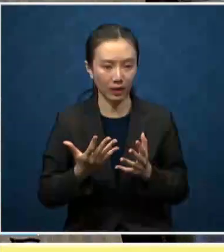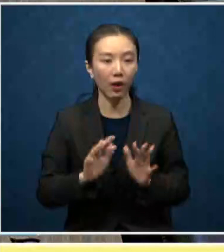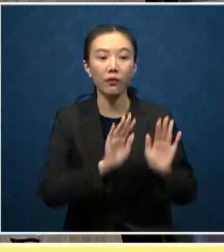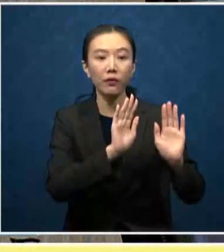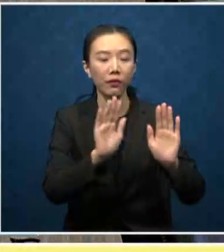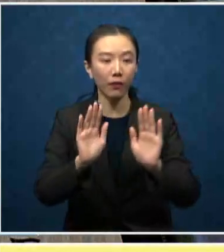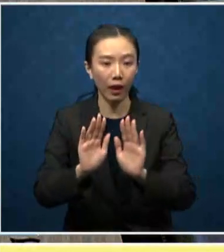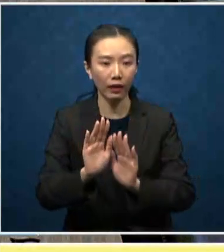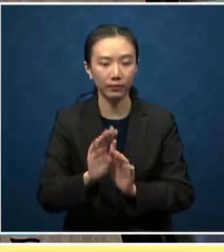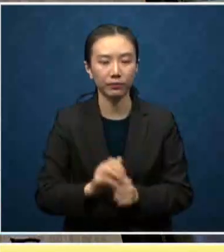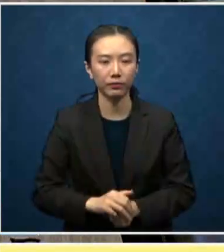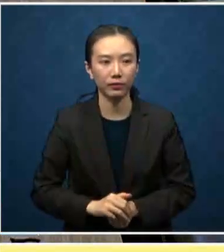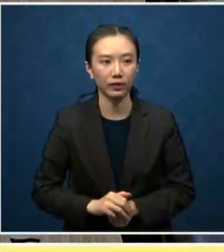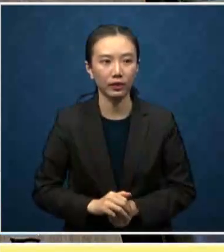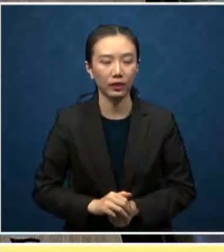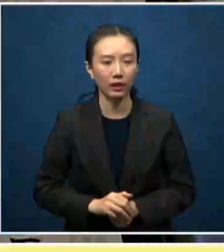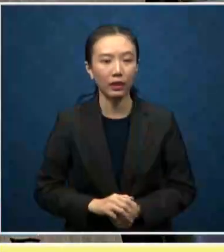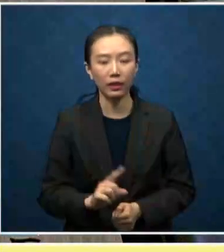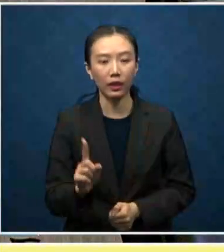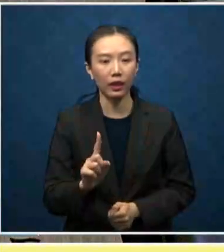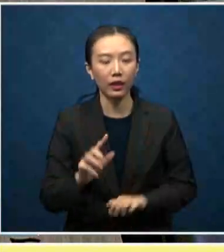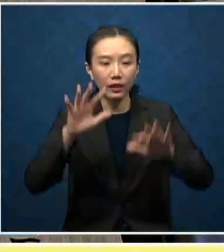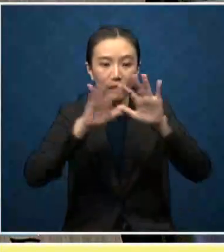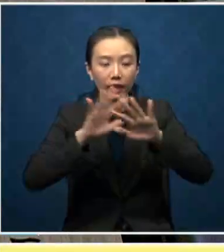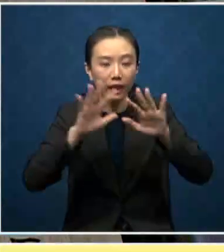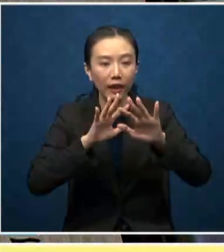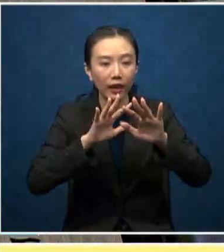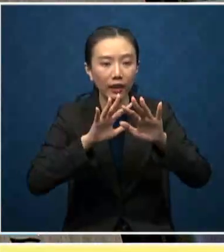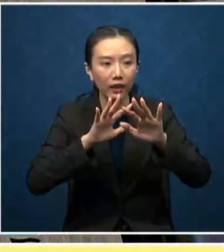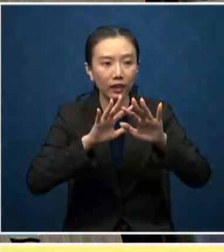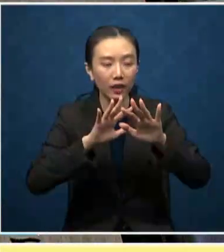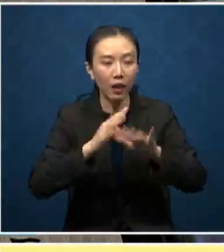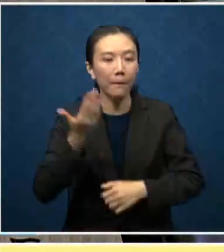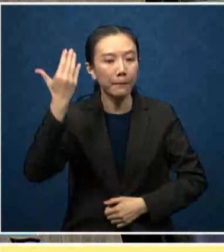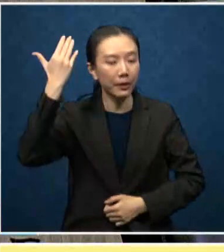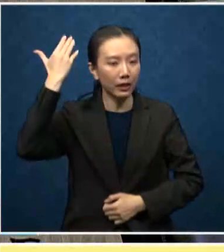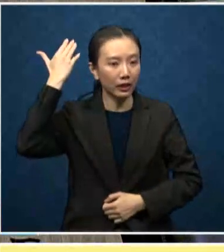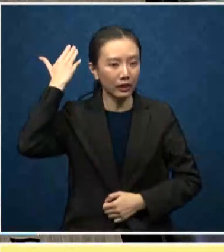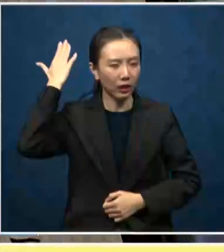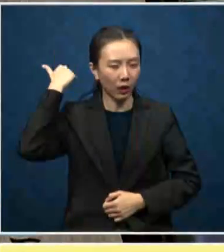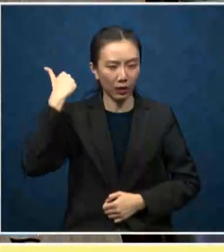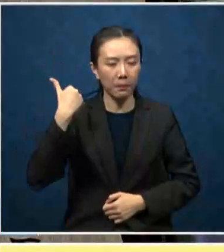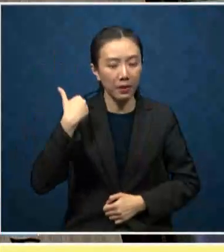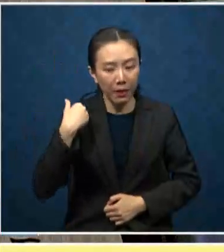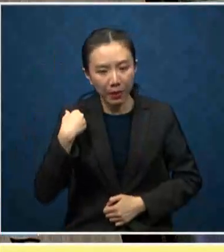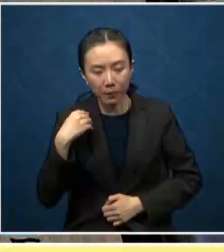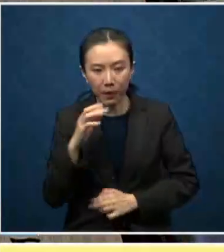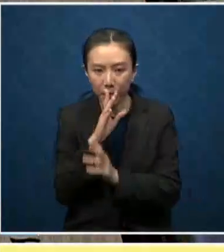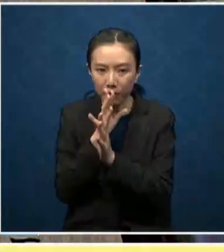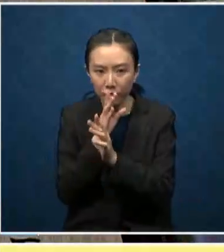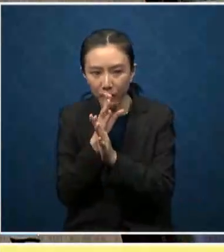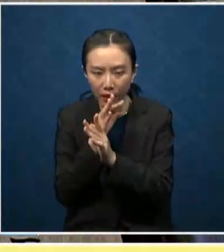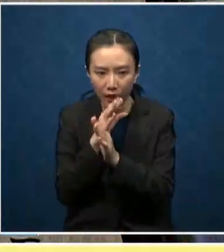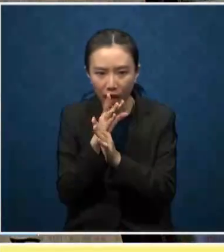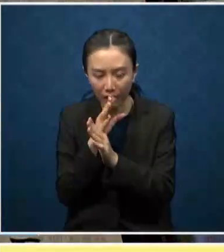กรณีที่เรียกว่าผลัดกันเกาหลังคืออะไรครับในอดีตเราได้ยินเสียงซุปซิบแล้วเราก็บอกว่าเรา